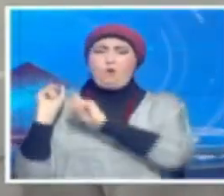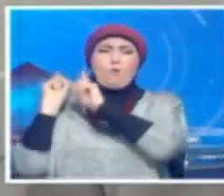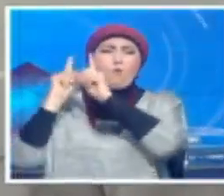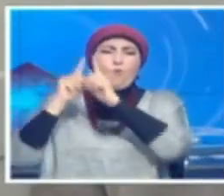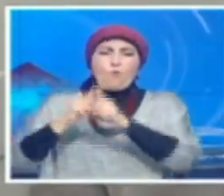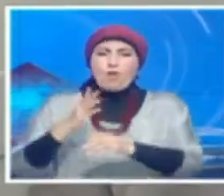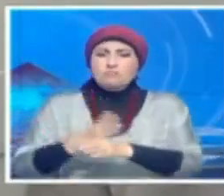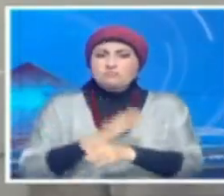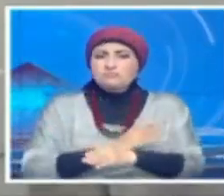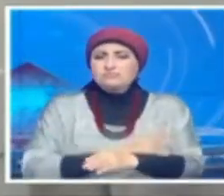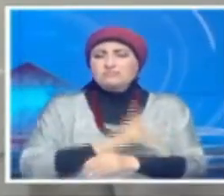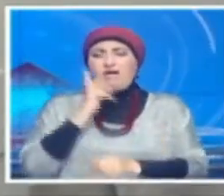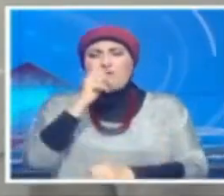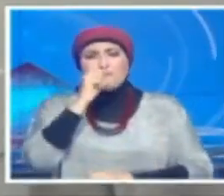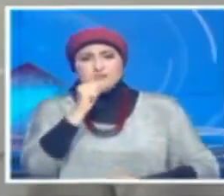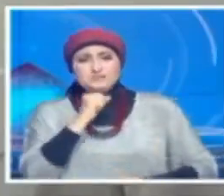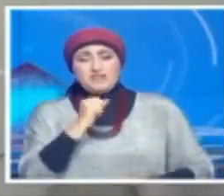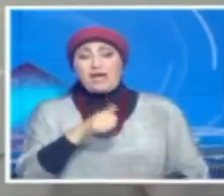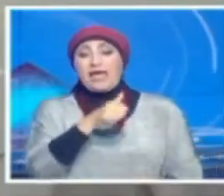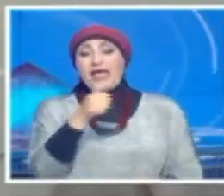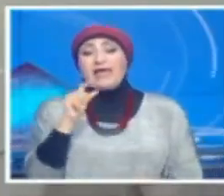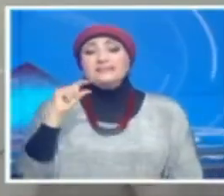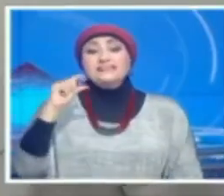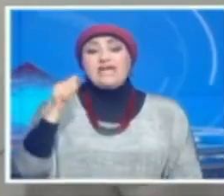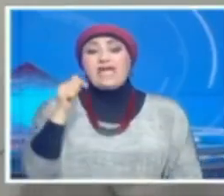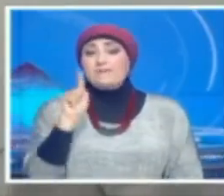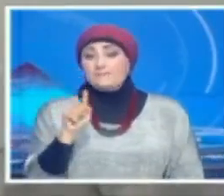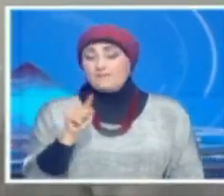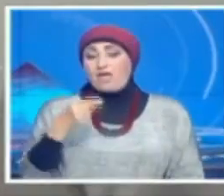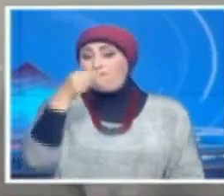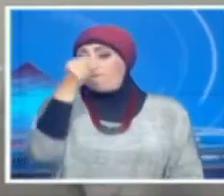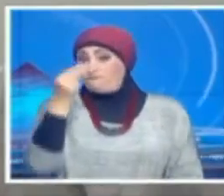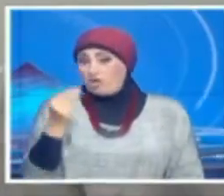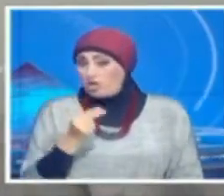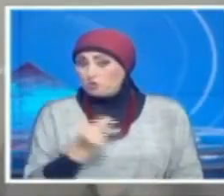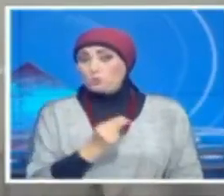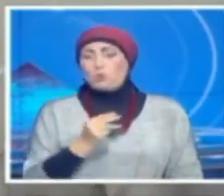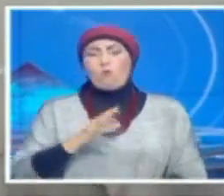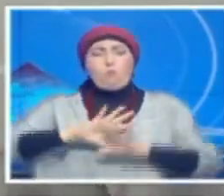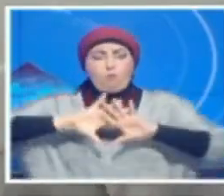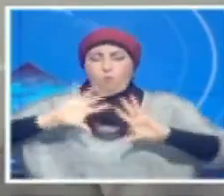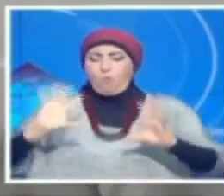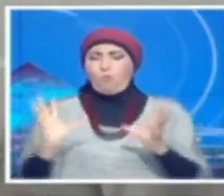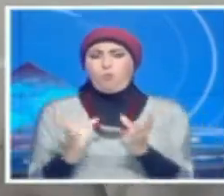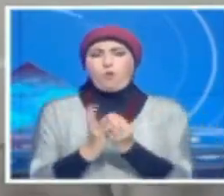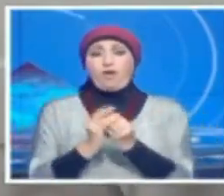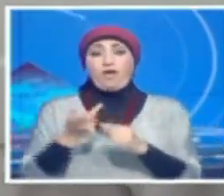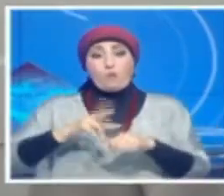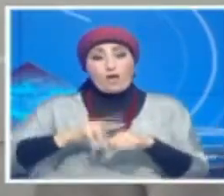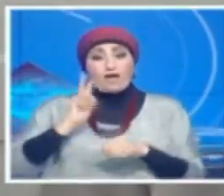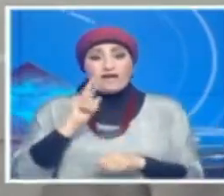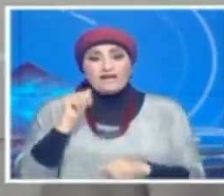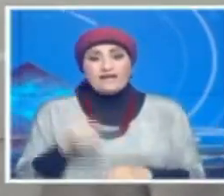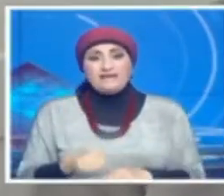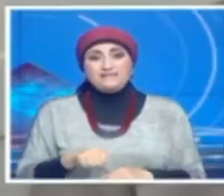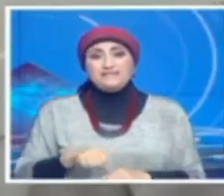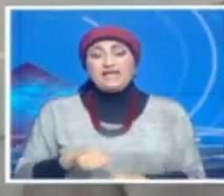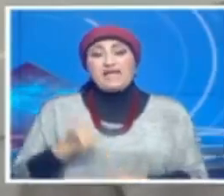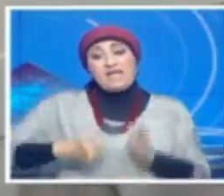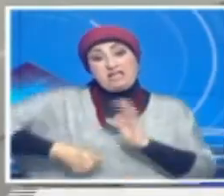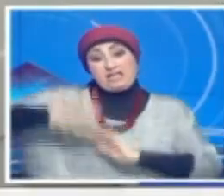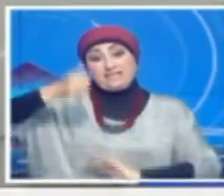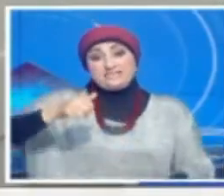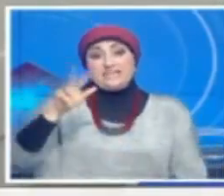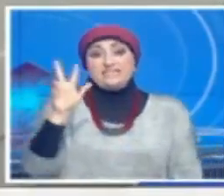الأداب والفنون والعلوم الاجتماعية ده شيء جميل جدا. ومش بس كده، احنا دلوقتي كمان في جائزة النيل للمبدعين